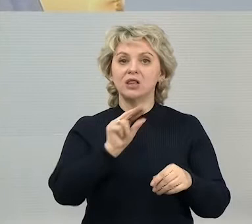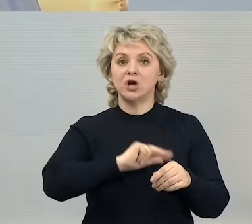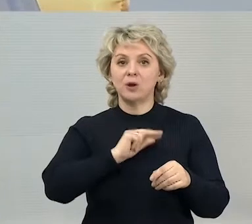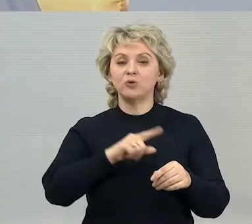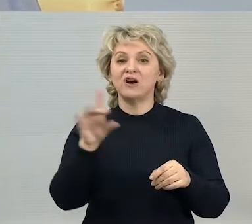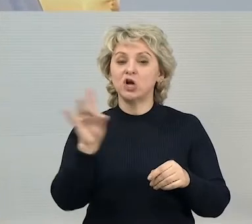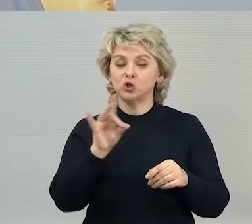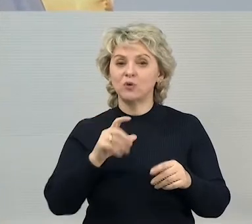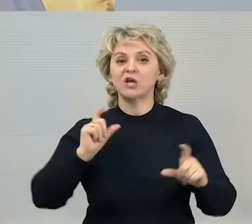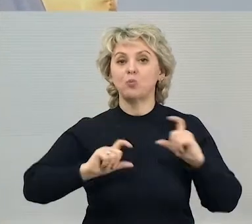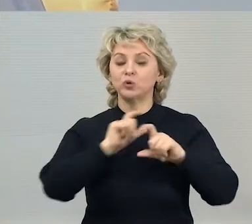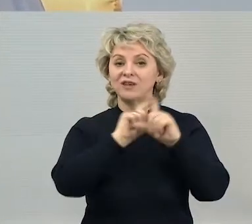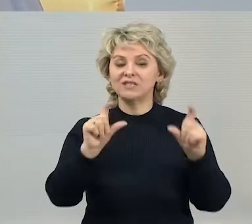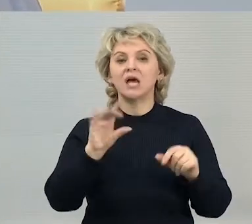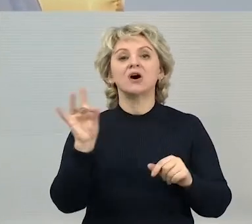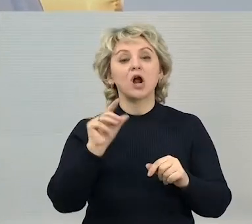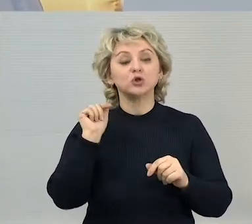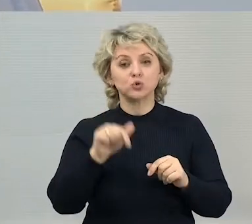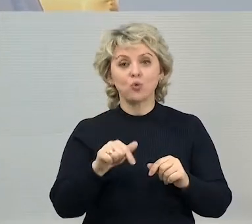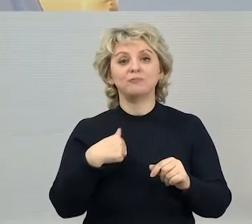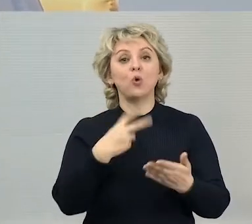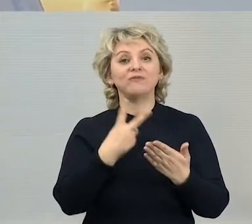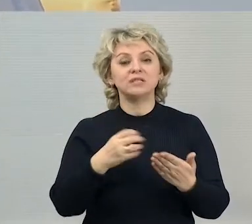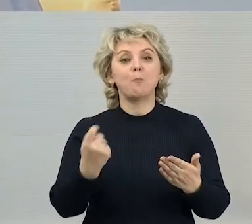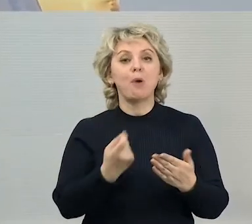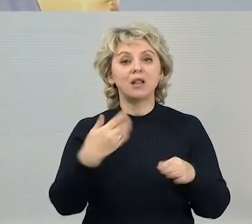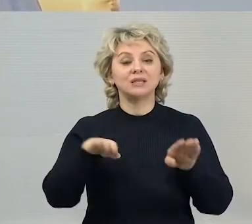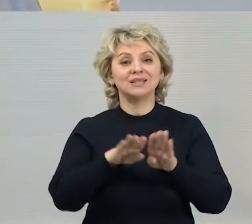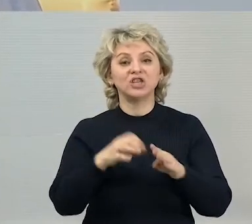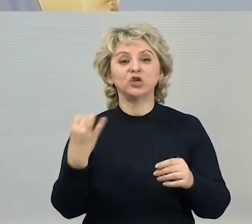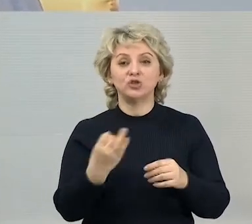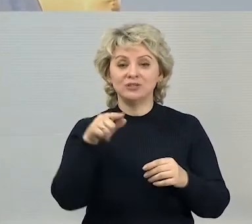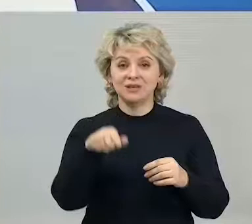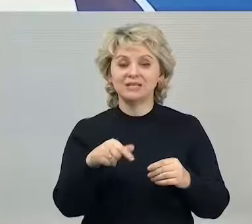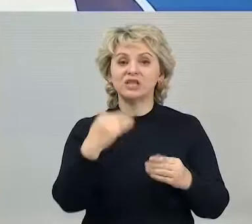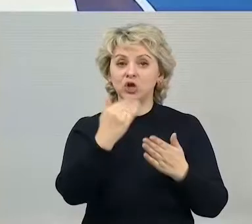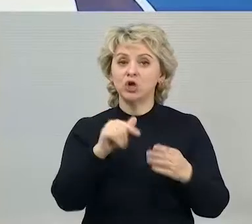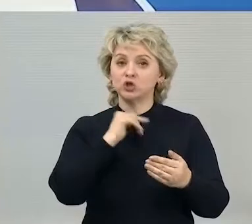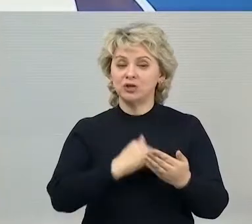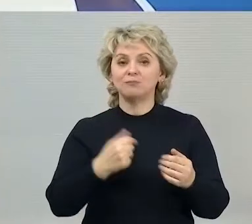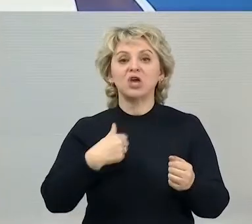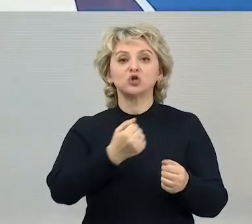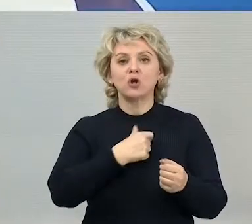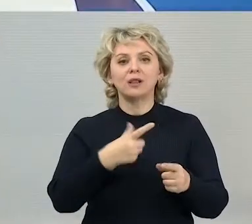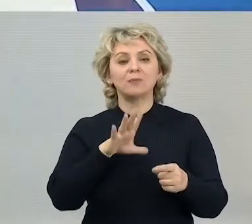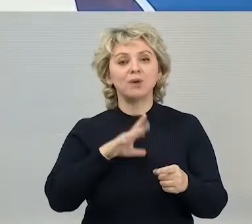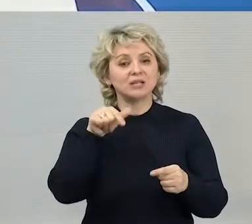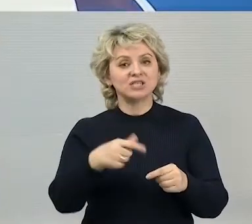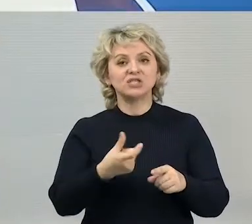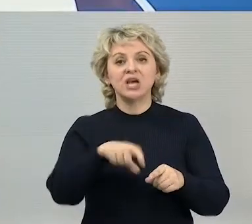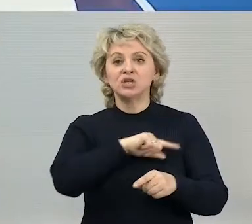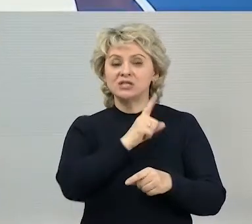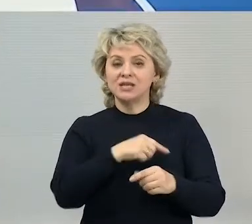работать в Ростовском университете, в Ростове. Но, видимо, мало таких привлекательных черт, мне очень жалко. Это был действительно сильный